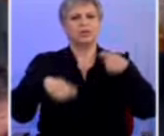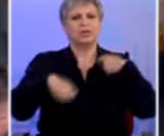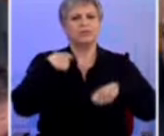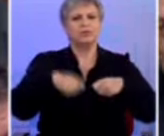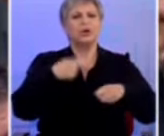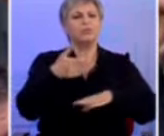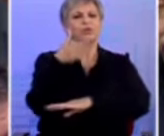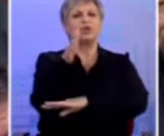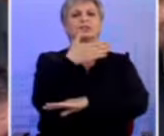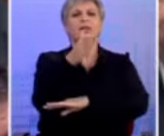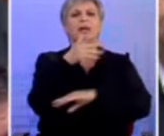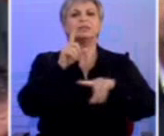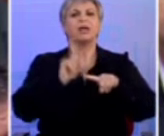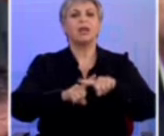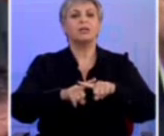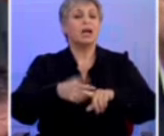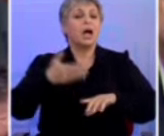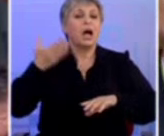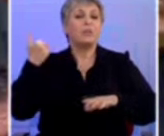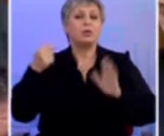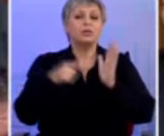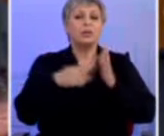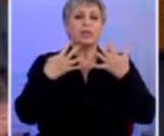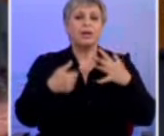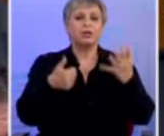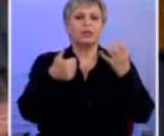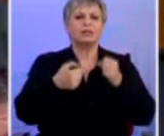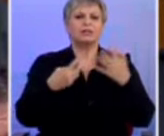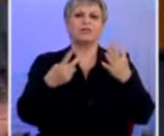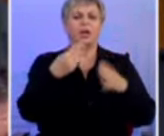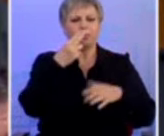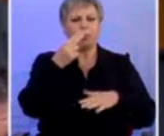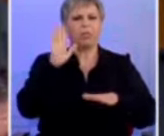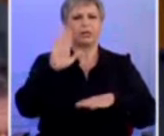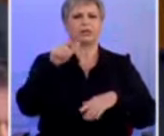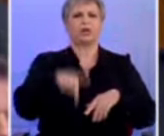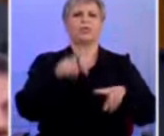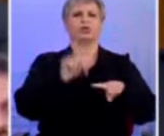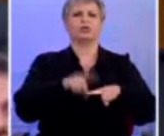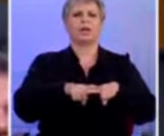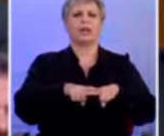αλληλεγγύη τους στον ελληνικό λαό από τα χρόνια της δικτατορίας. Και τώρα το έχουμε ξανά. Και αυτή είναι